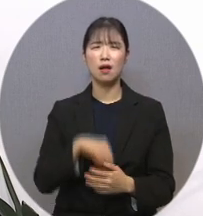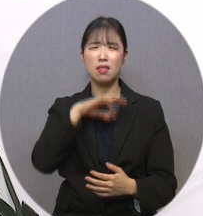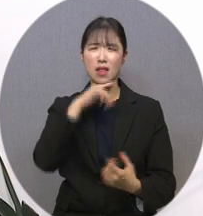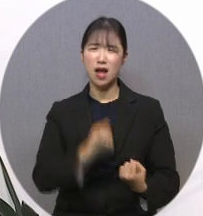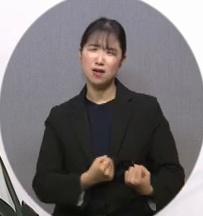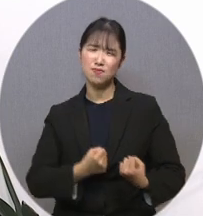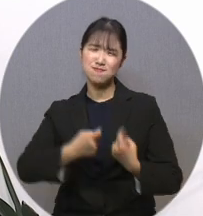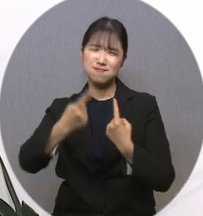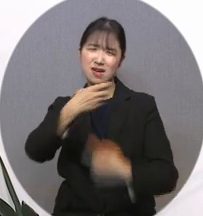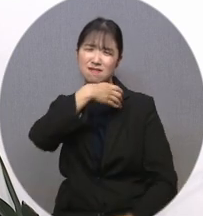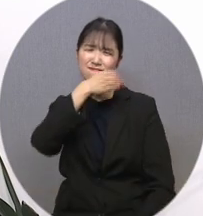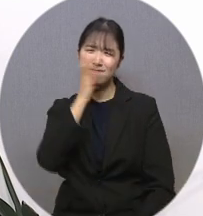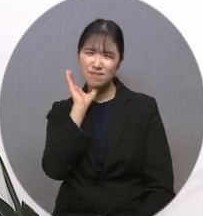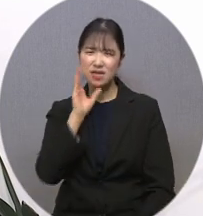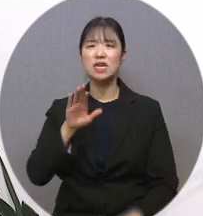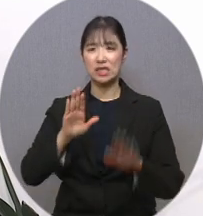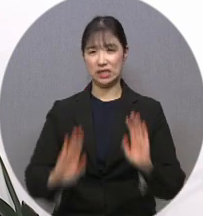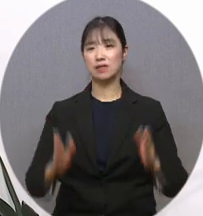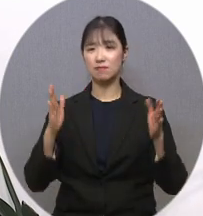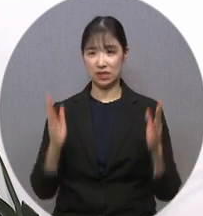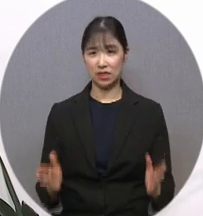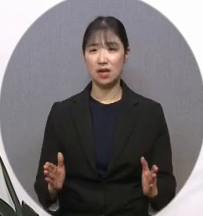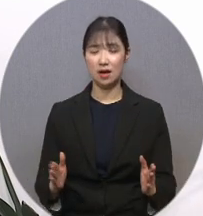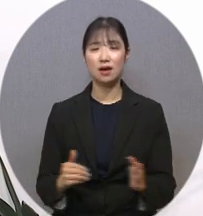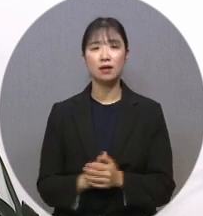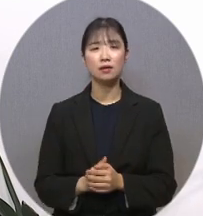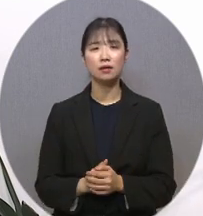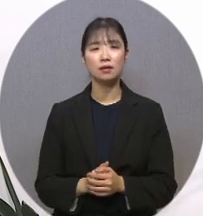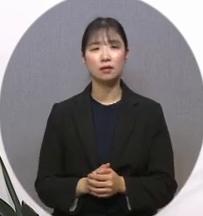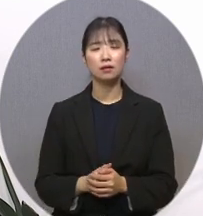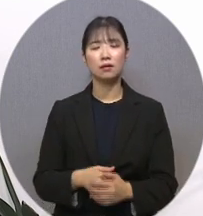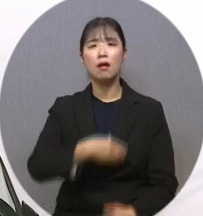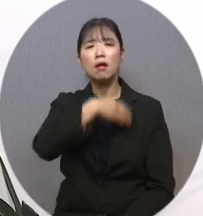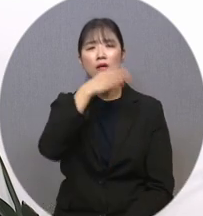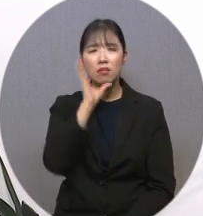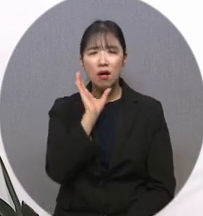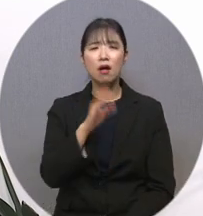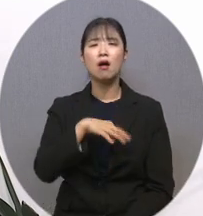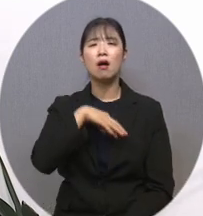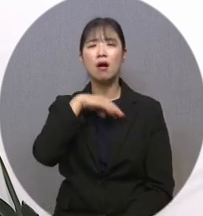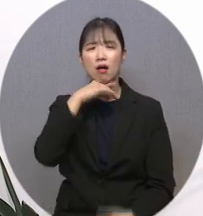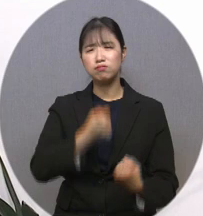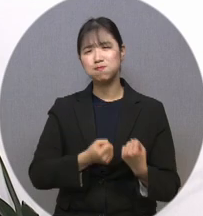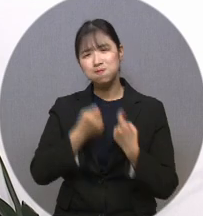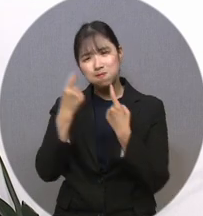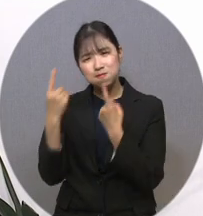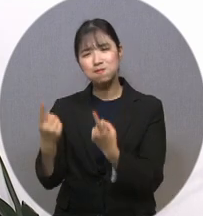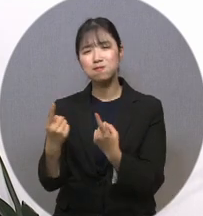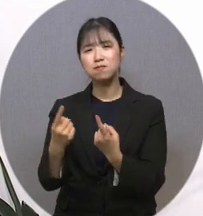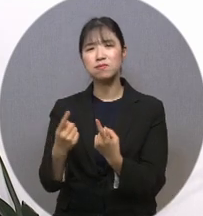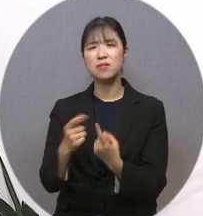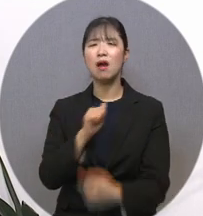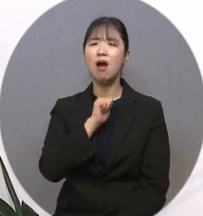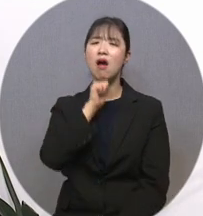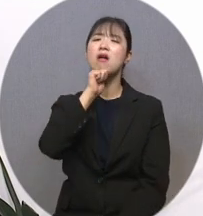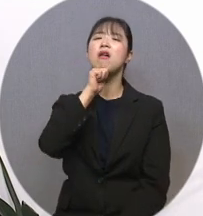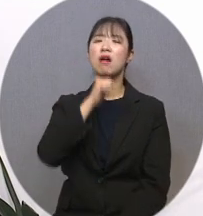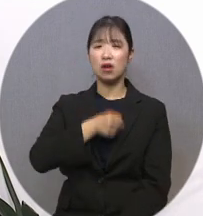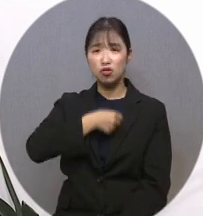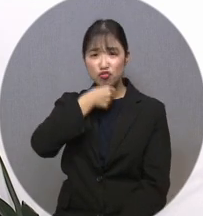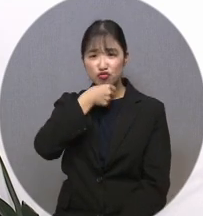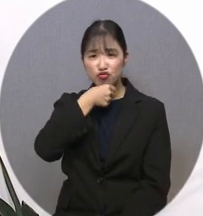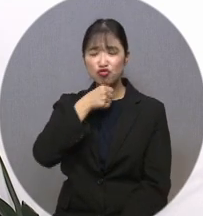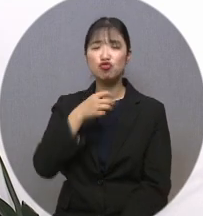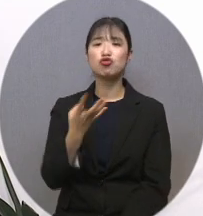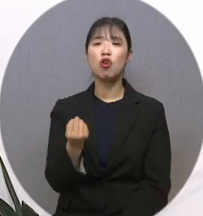초고령화 시대를 지금 겪고 있는데, 지금 나이 드신 어르신들 내 빈곤율이 OECD